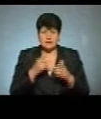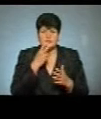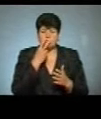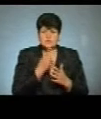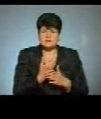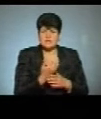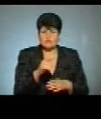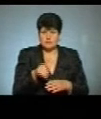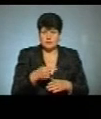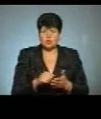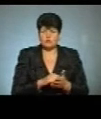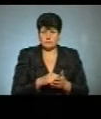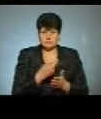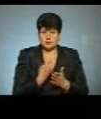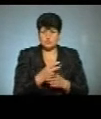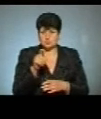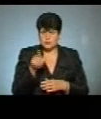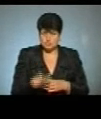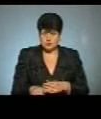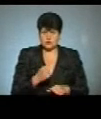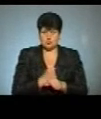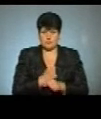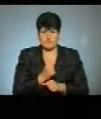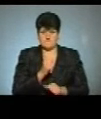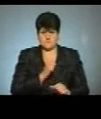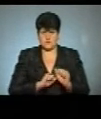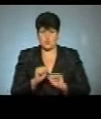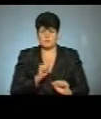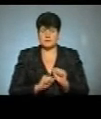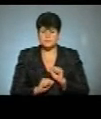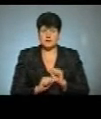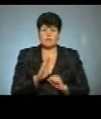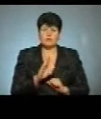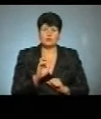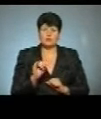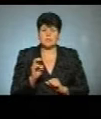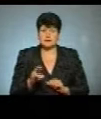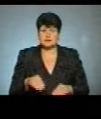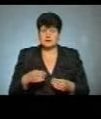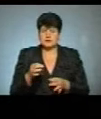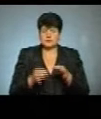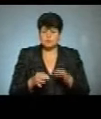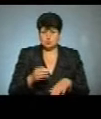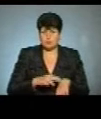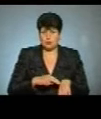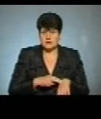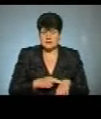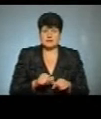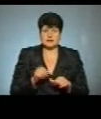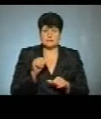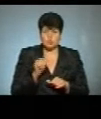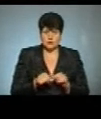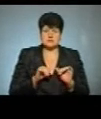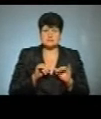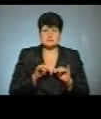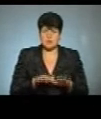їхню вимогу документ, що засвідчує особу, та чинив опір правоохоронцям. Володимир Букатка подав до суду на поліцейських. Окрім цього,